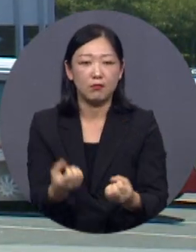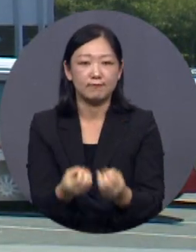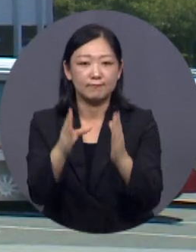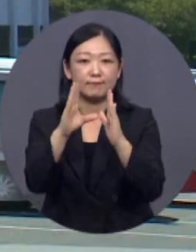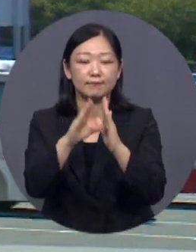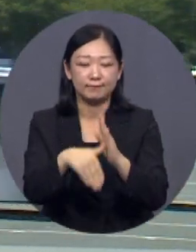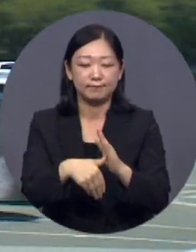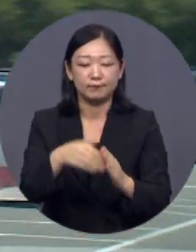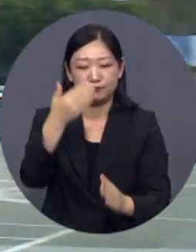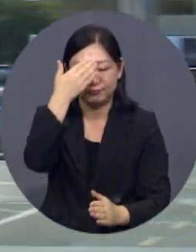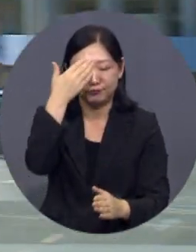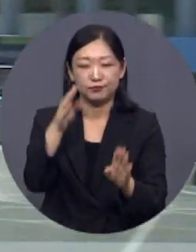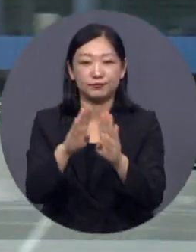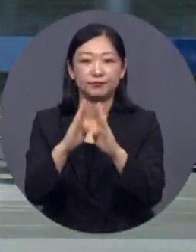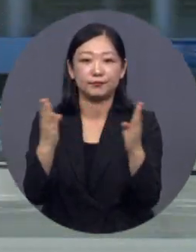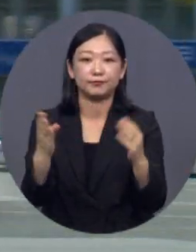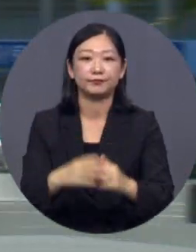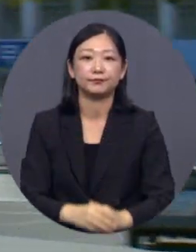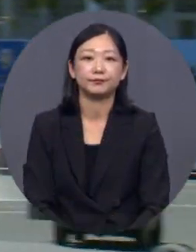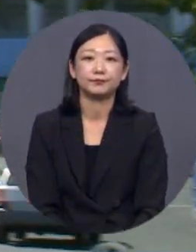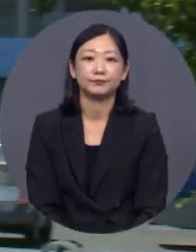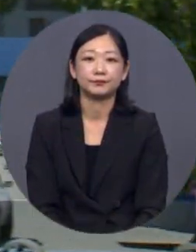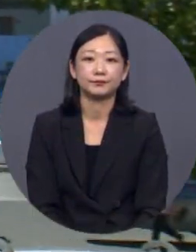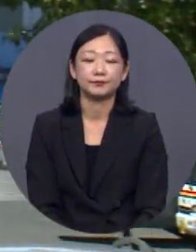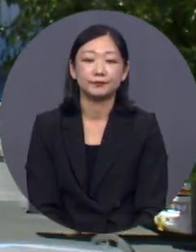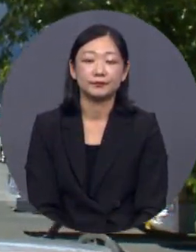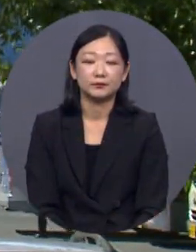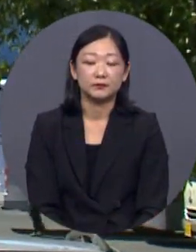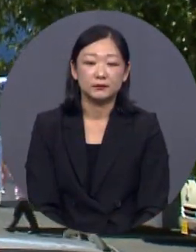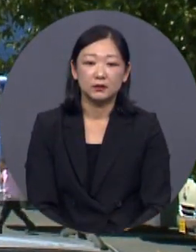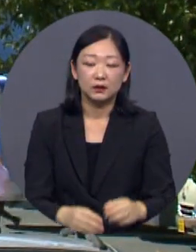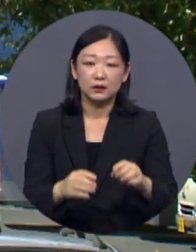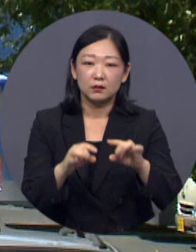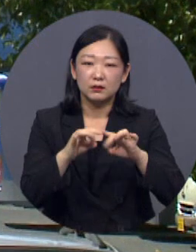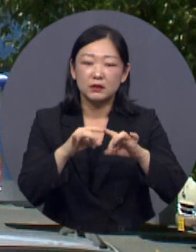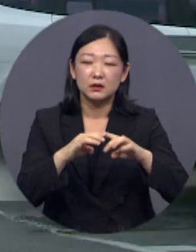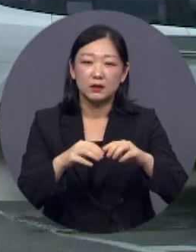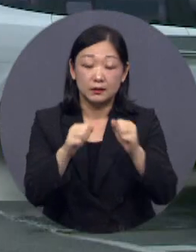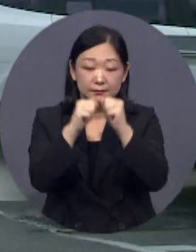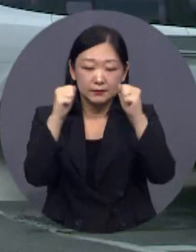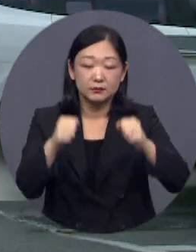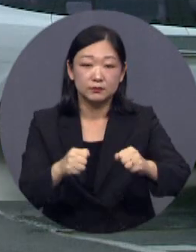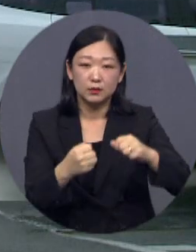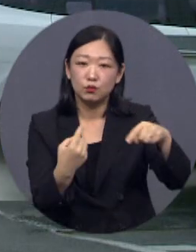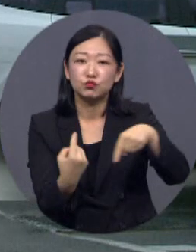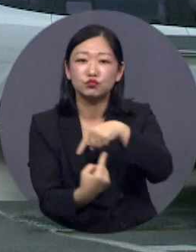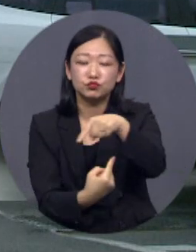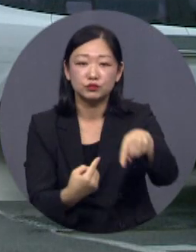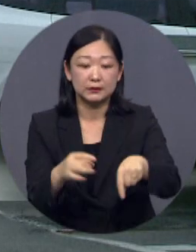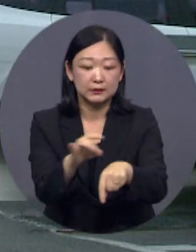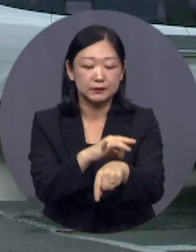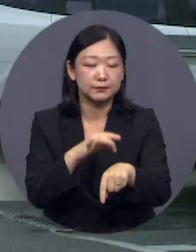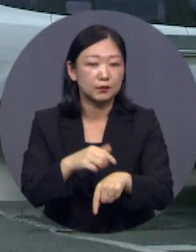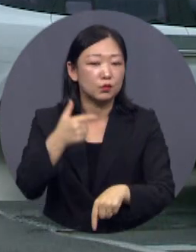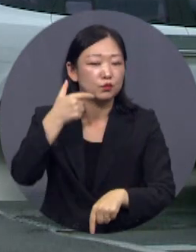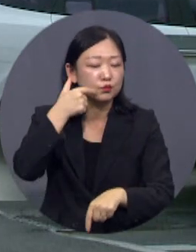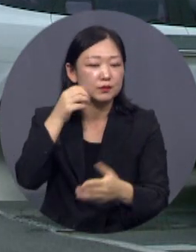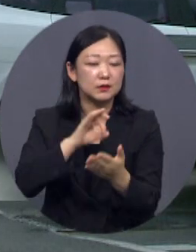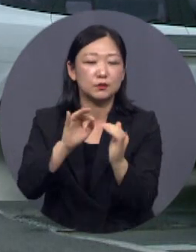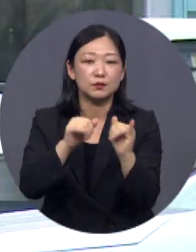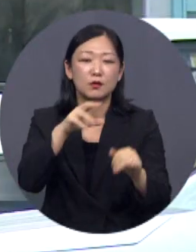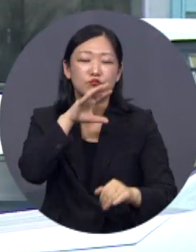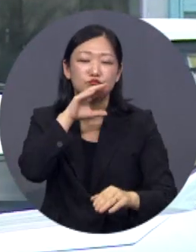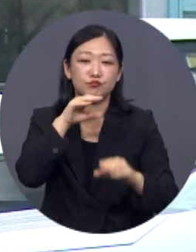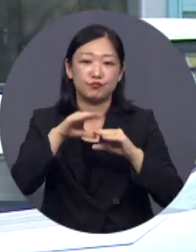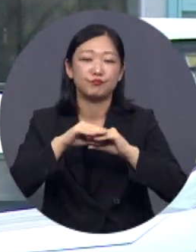행사시에는 무료로 개방됩니다 제주시는 무인 주차 시스템 운영하면서 24시간 콜센터로 이용객들의 민원을